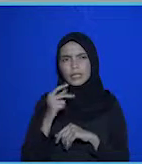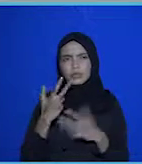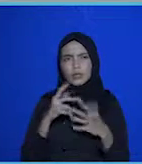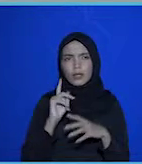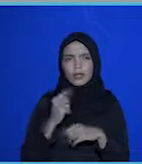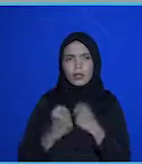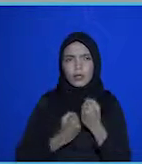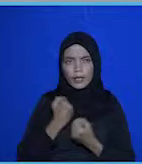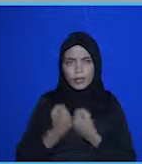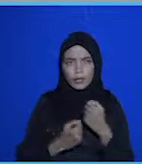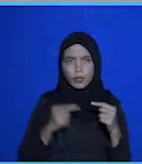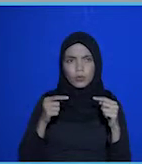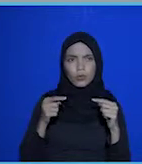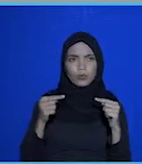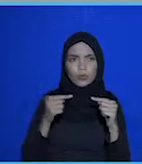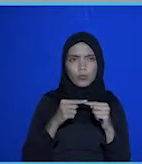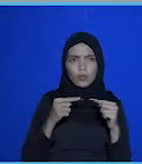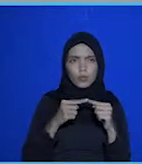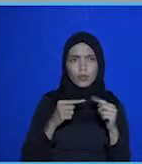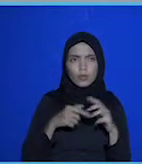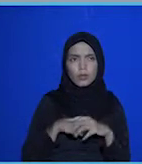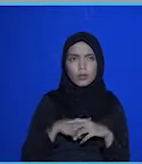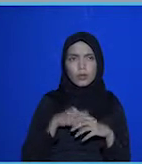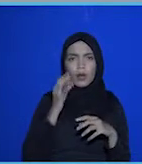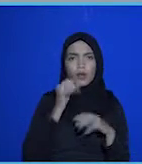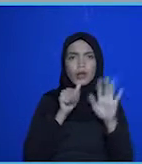terkait dengan penanganan bencana di Nusa Tenggara Barat.